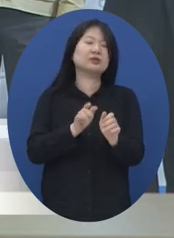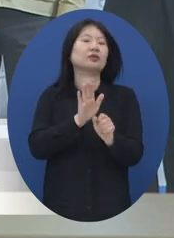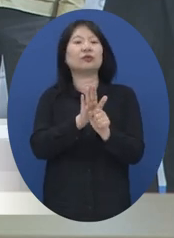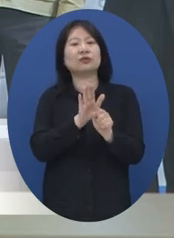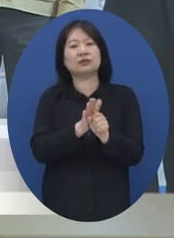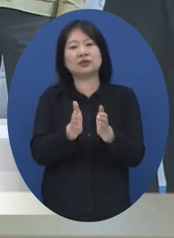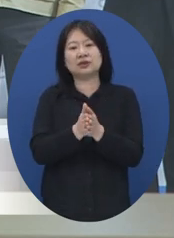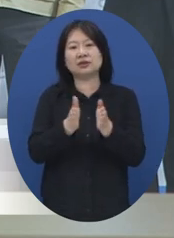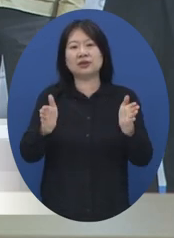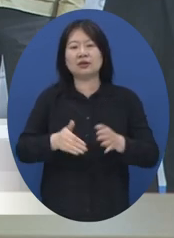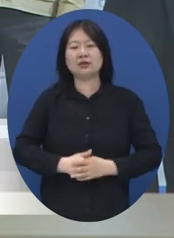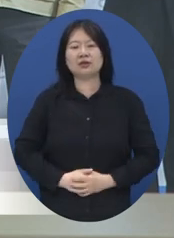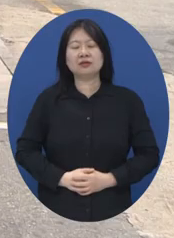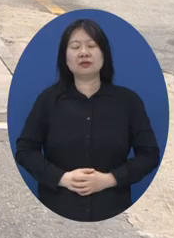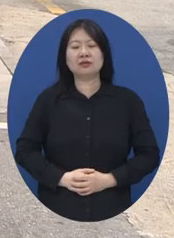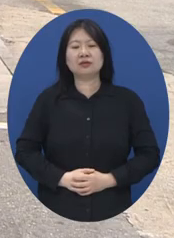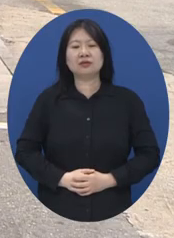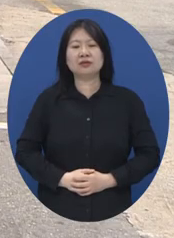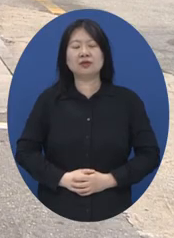구영세 기자의 보도입니다.